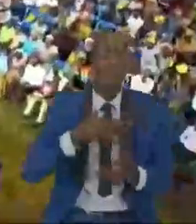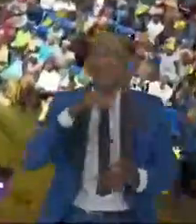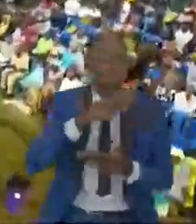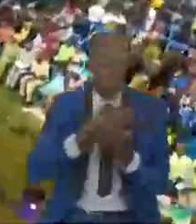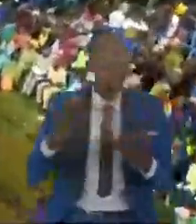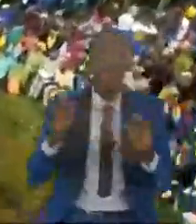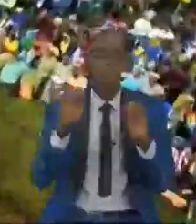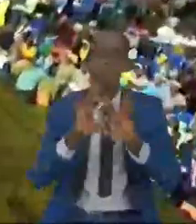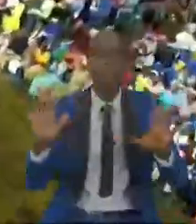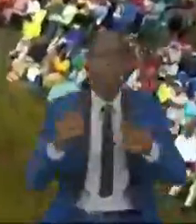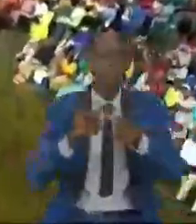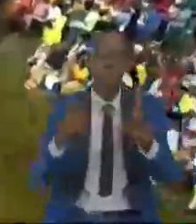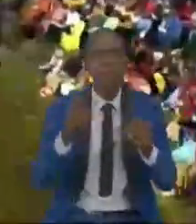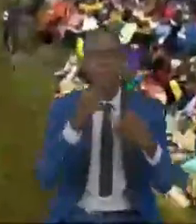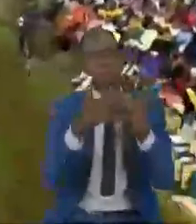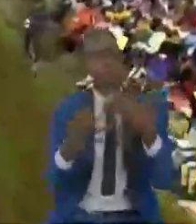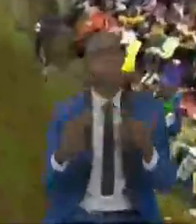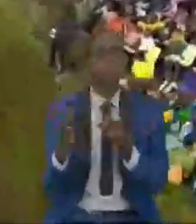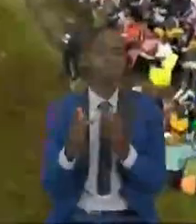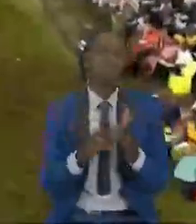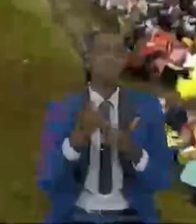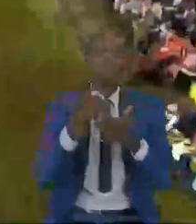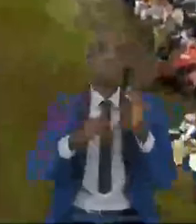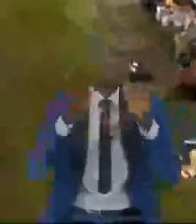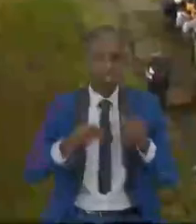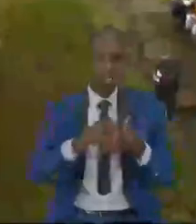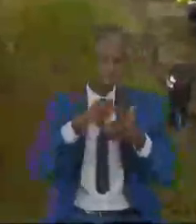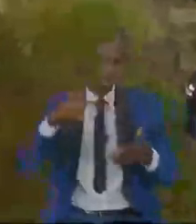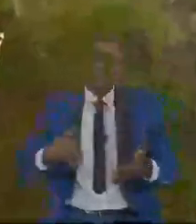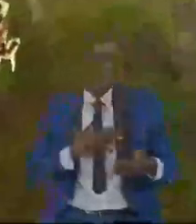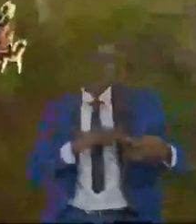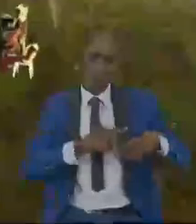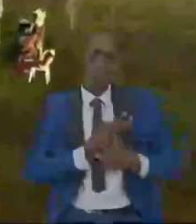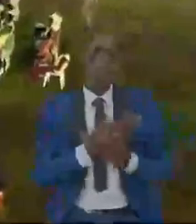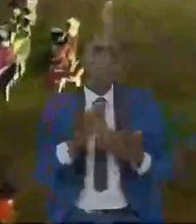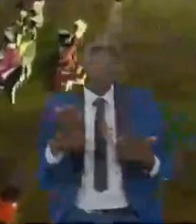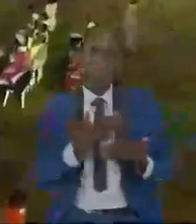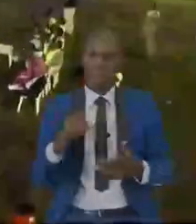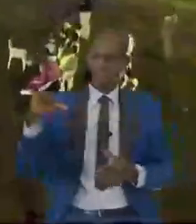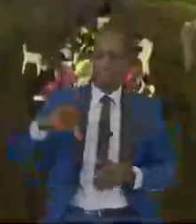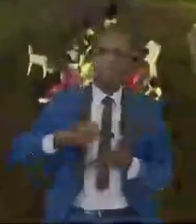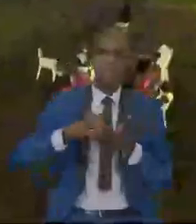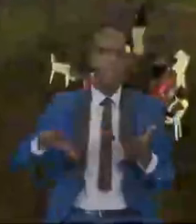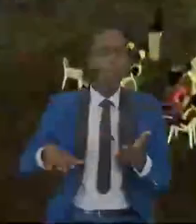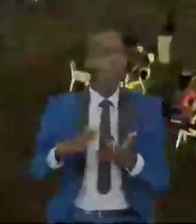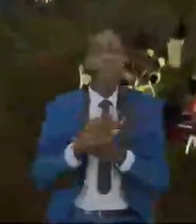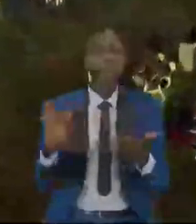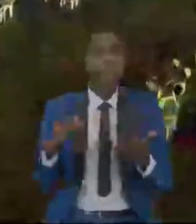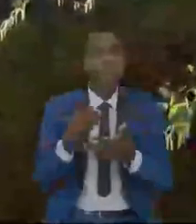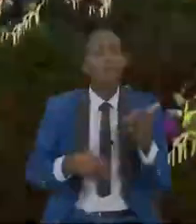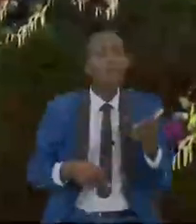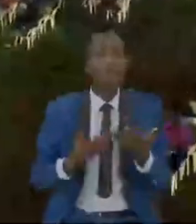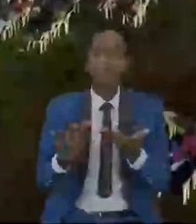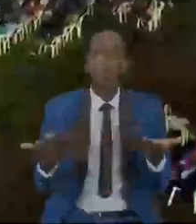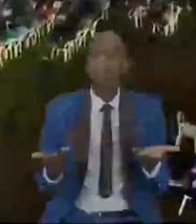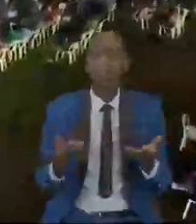seras pur. C'est ce qu'on dit. Qu'est-ce qui peut ôter mes péchés? Rien d'autre que le sang de Jésus. Qu'est-ce qui peut ôter ma